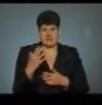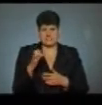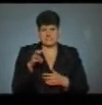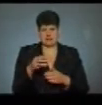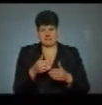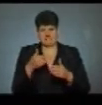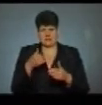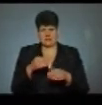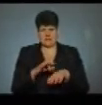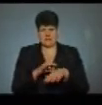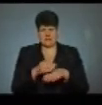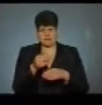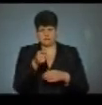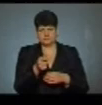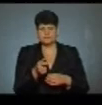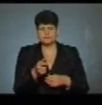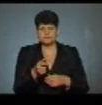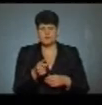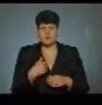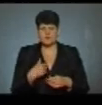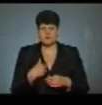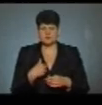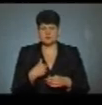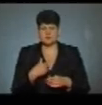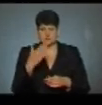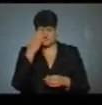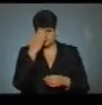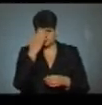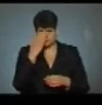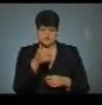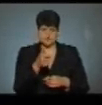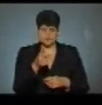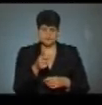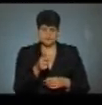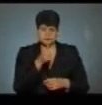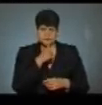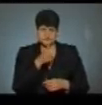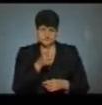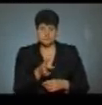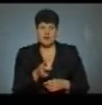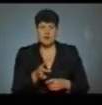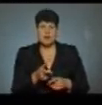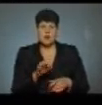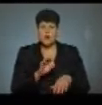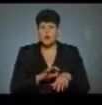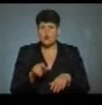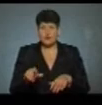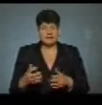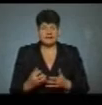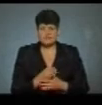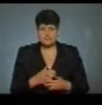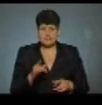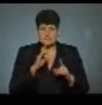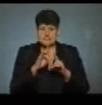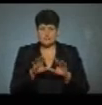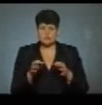від тіла. Ми вимірюємо на скроневій ділянці і лобній. За словами Христини Віценти, хворих не виявили. На сесію сьогодні